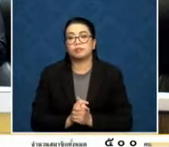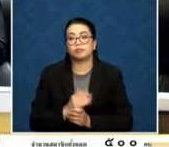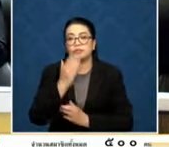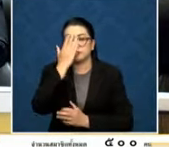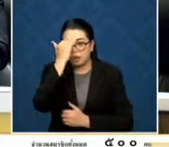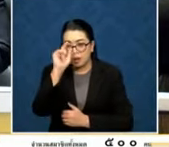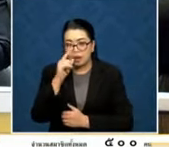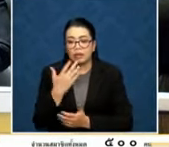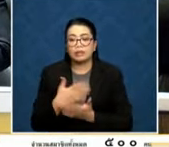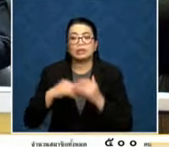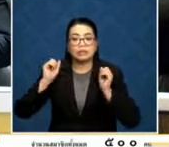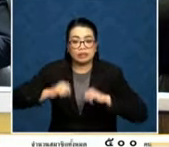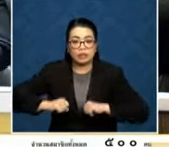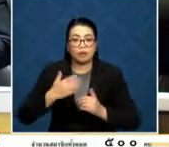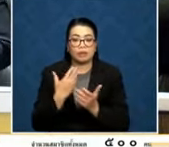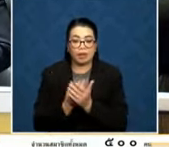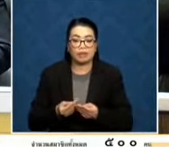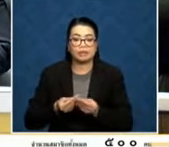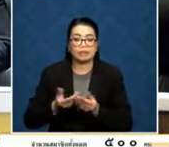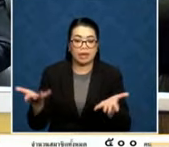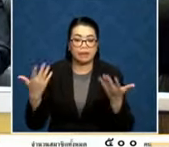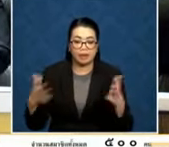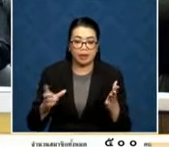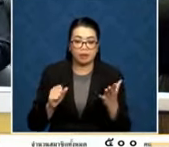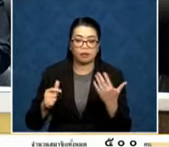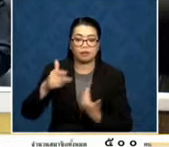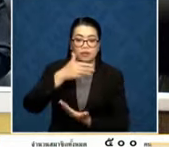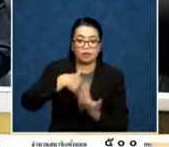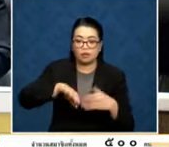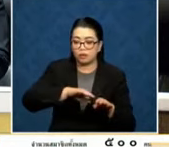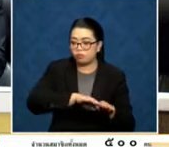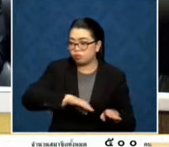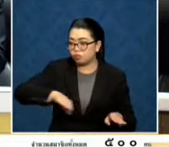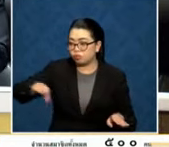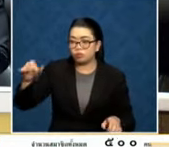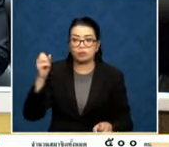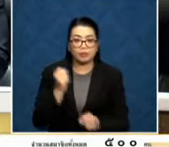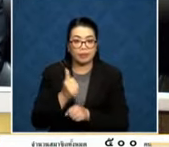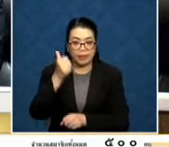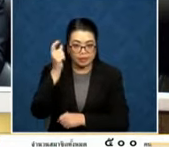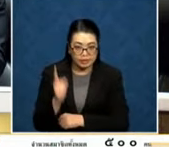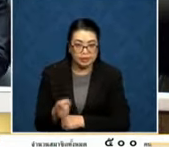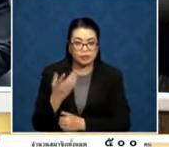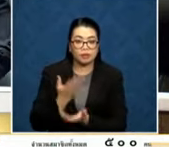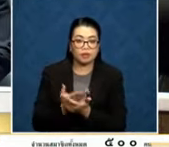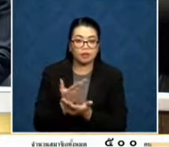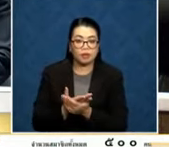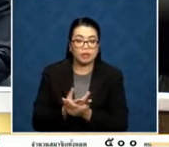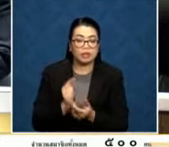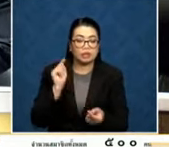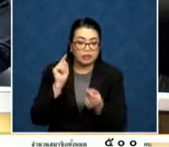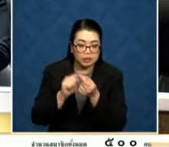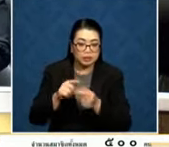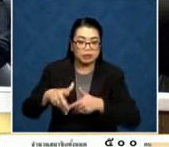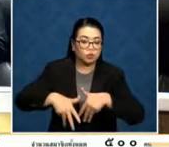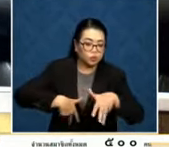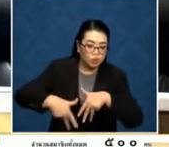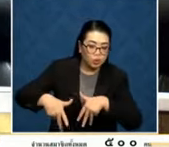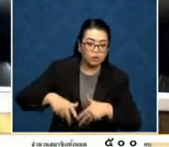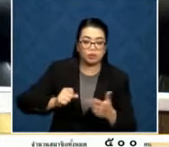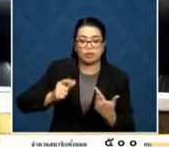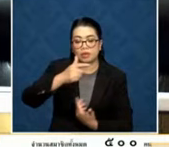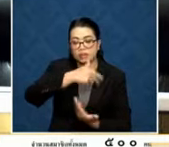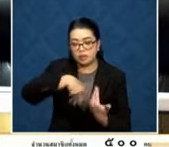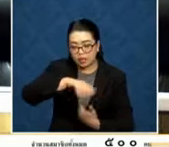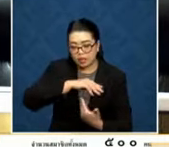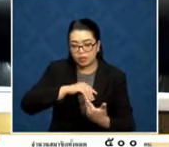เราไม่สามารถยืนยันได้ว่ามันจะสามารถฟื้นฟูเศรษฐกิจได้จริงเงินเหล่านี้มันจะไปถึงรากหญ้าแล้วมันสามารถ